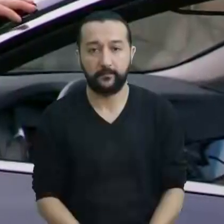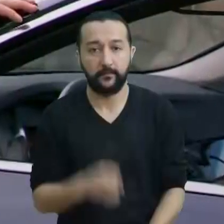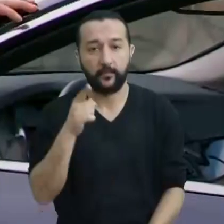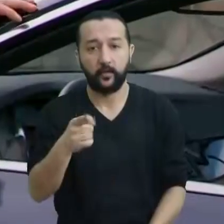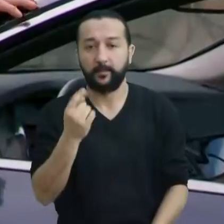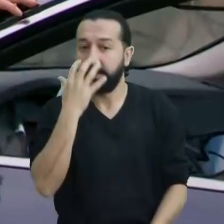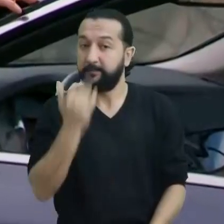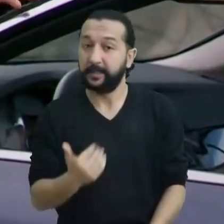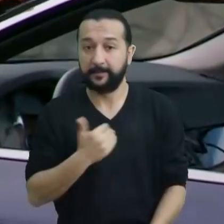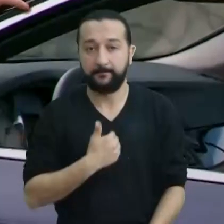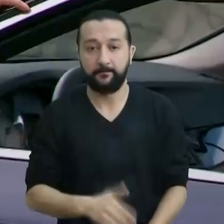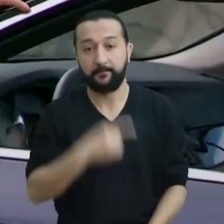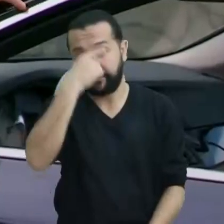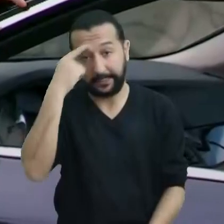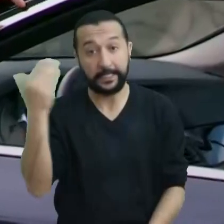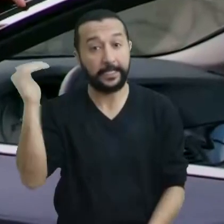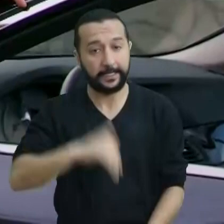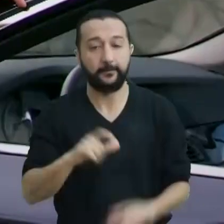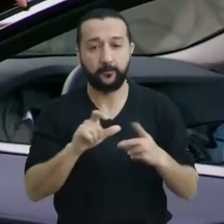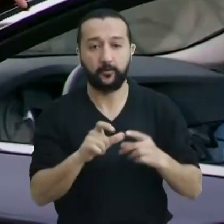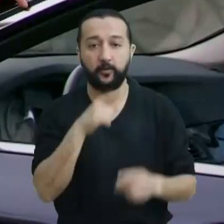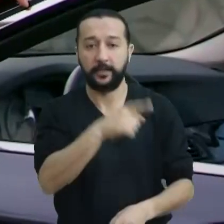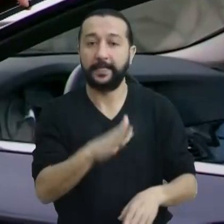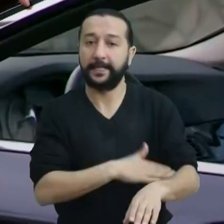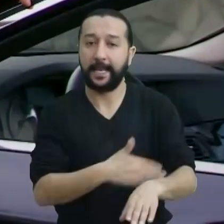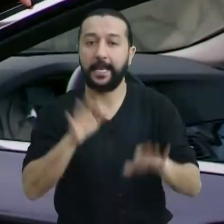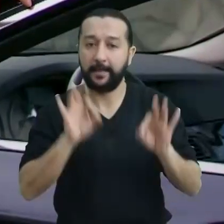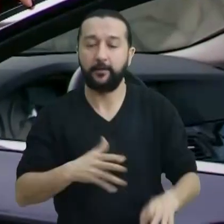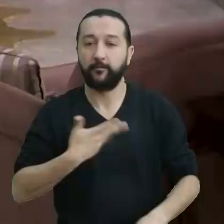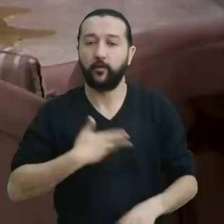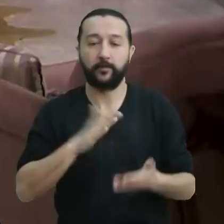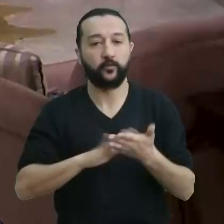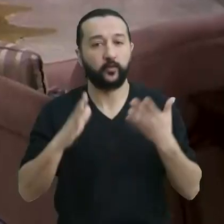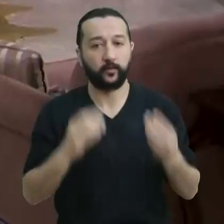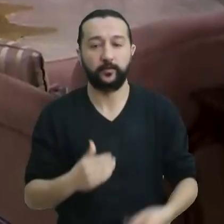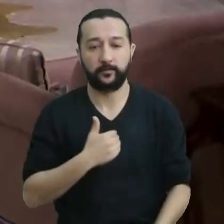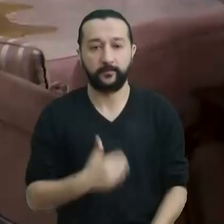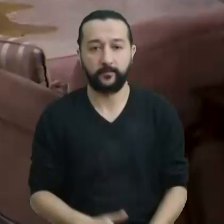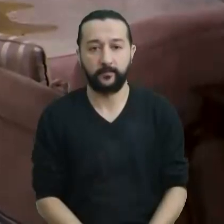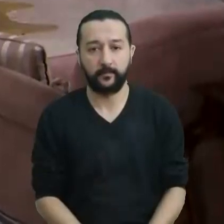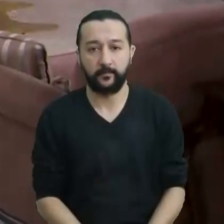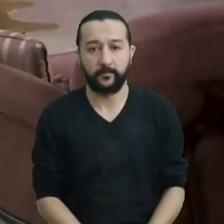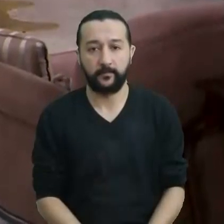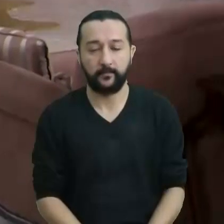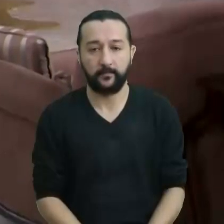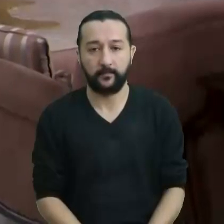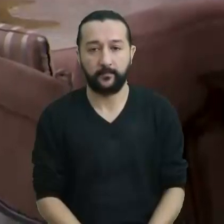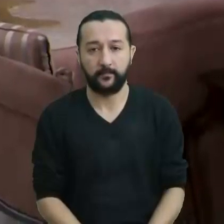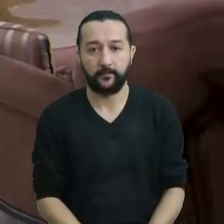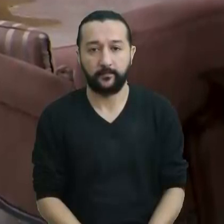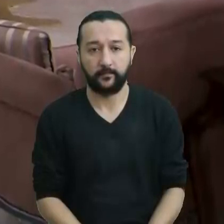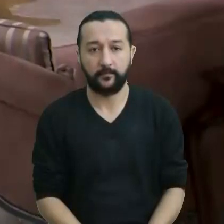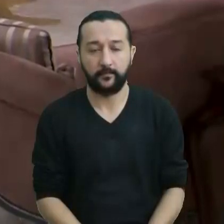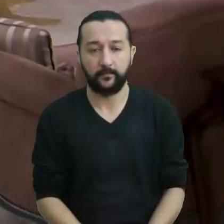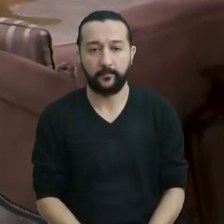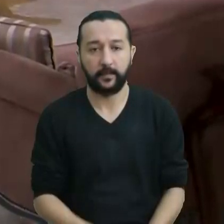Şurada biraz bekleyeyim de. Belki gelir de yalakalık yapar, moralim düzelir. Meryem konsolun arkasına, Şükrü koltukların